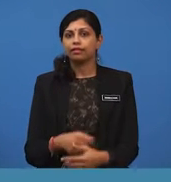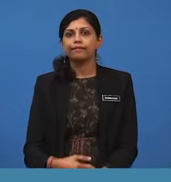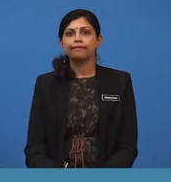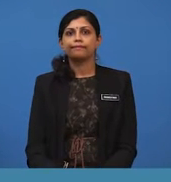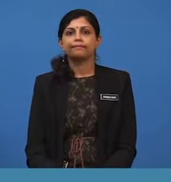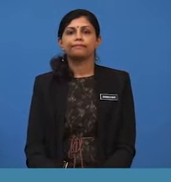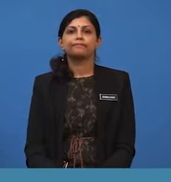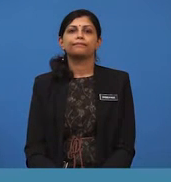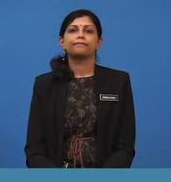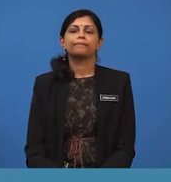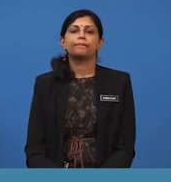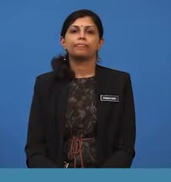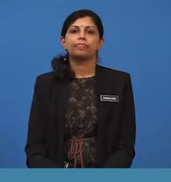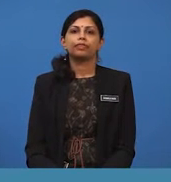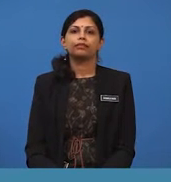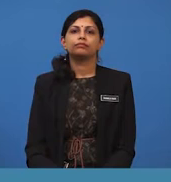Murid-murid sudah ada jawapan?